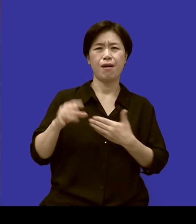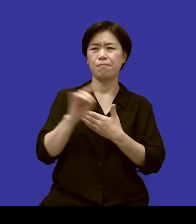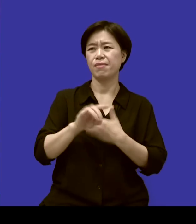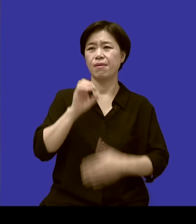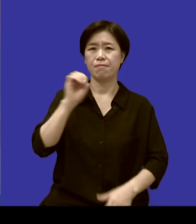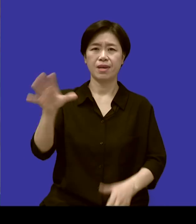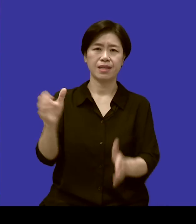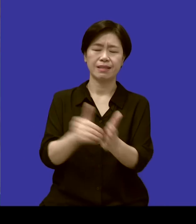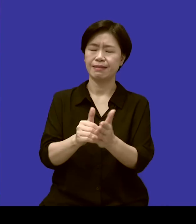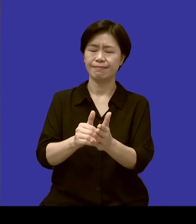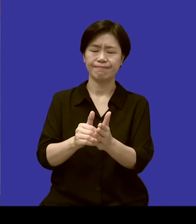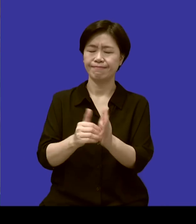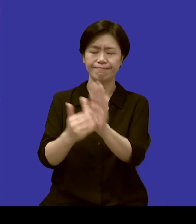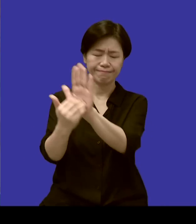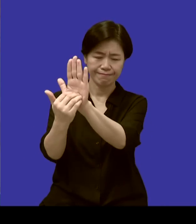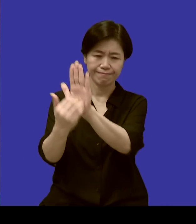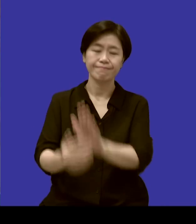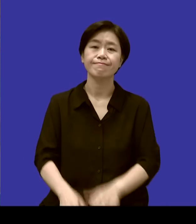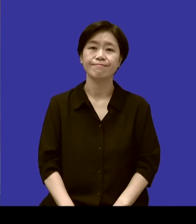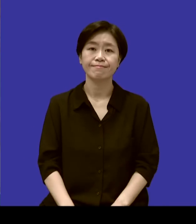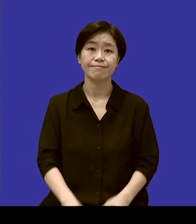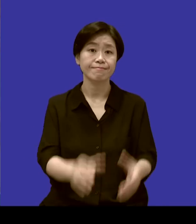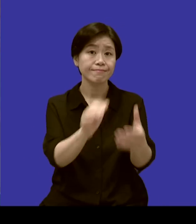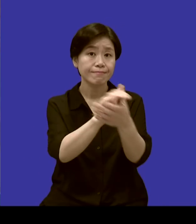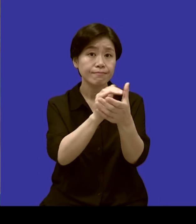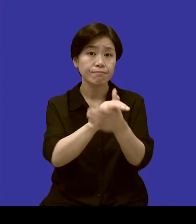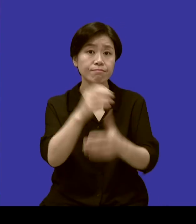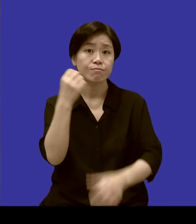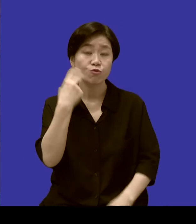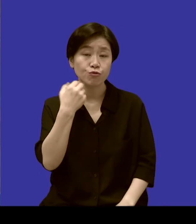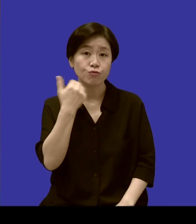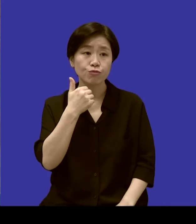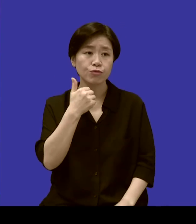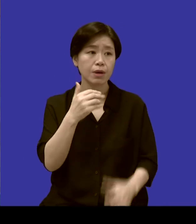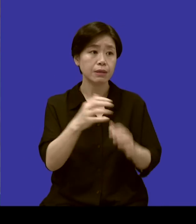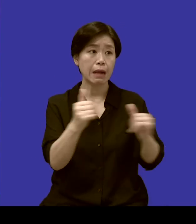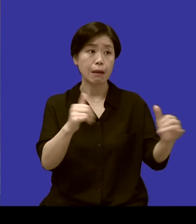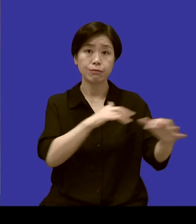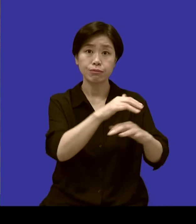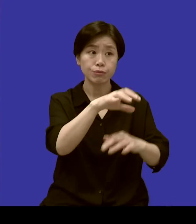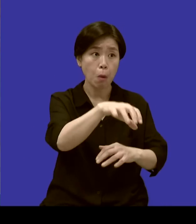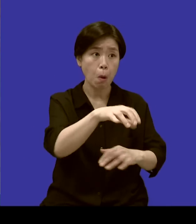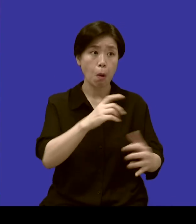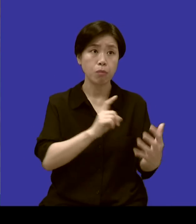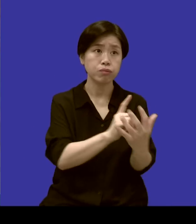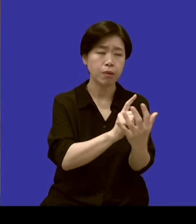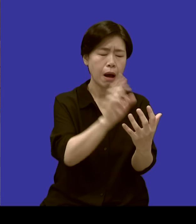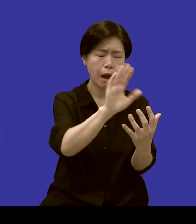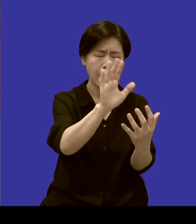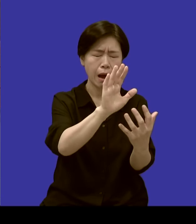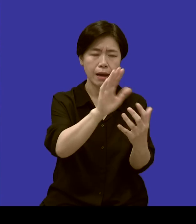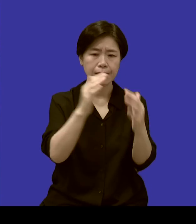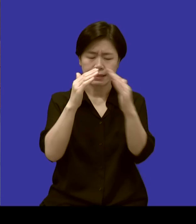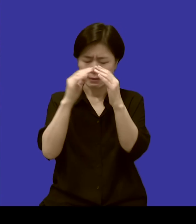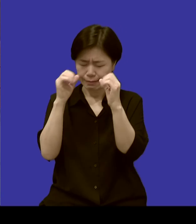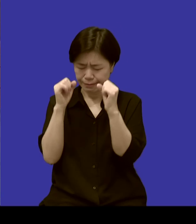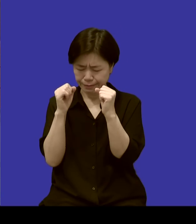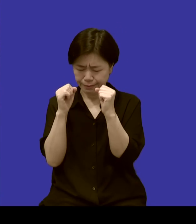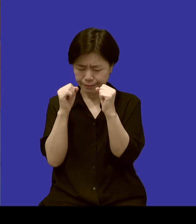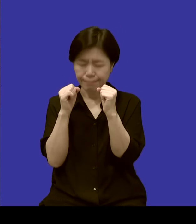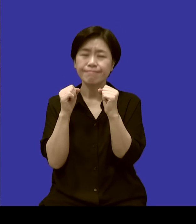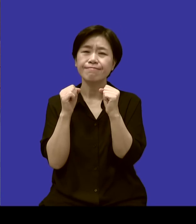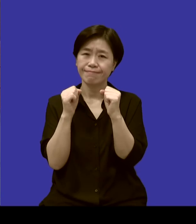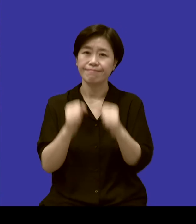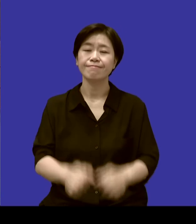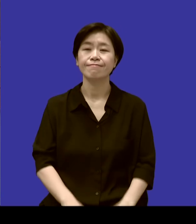또 친구들도 그렇고 또 어떤 모임이나 사람이 많은 곳에 기피하고 집에서 안 나가기 시작했어요. 겁이 나서.